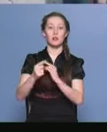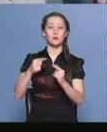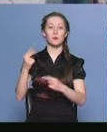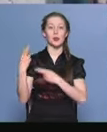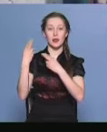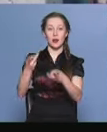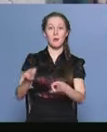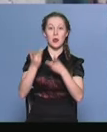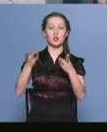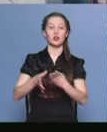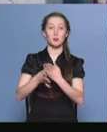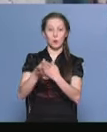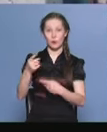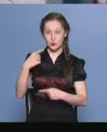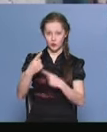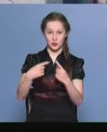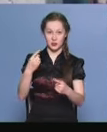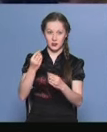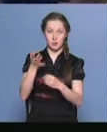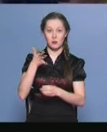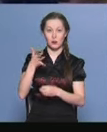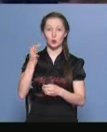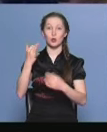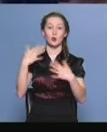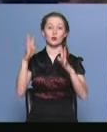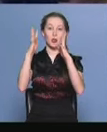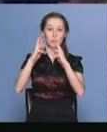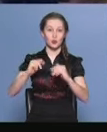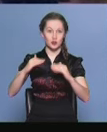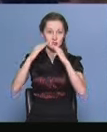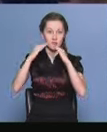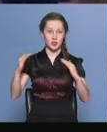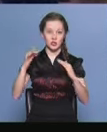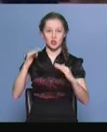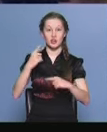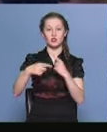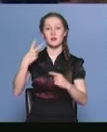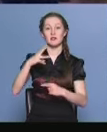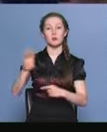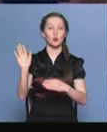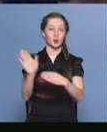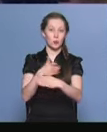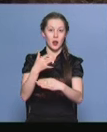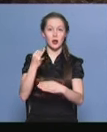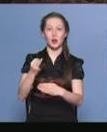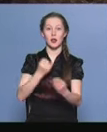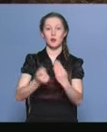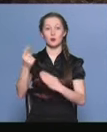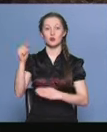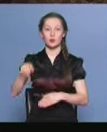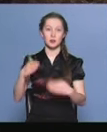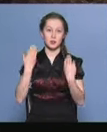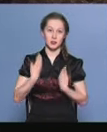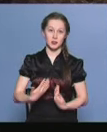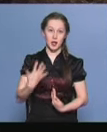после сигнала, но в этот момент обрушилась кровля дома. Через 20 минут пожар был локализован, а под завалами обнаружены тела 5 человек. Это